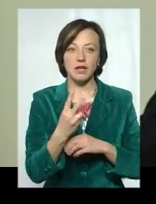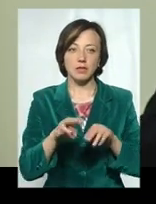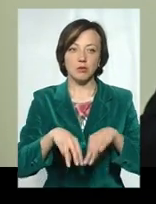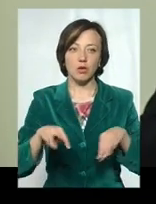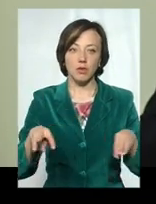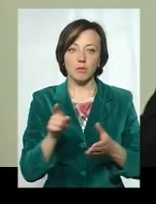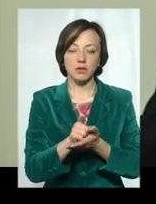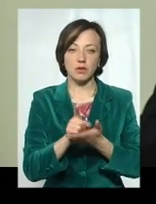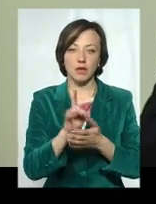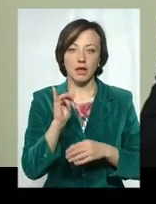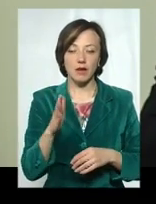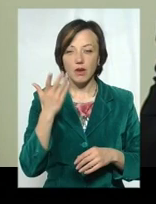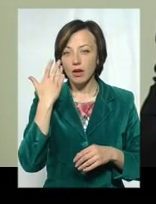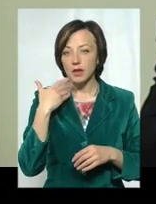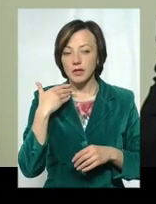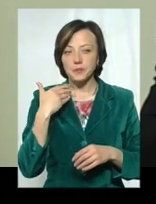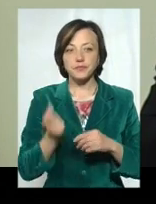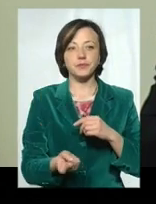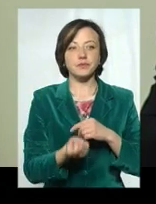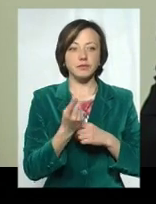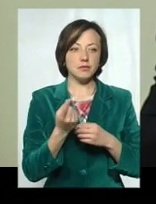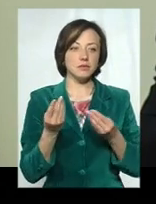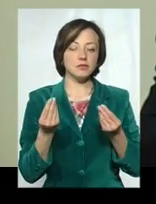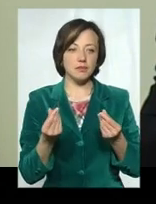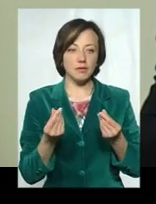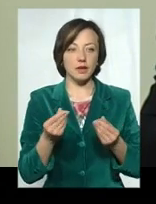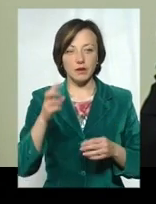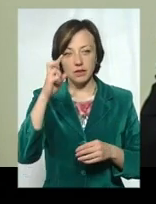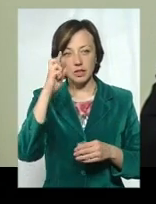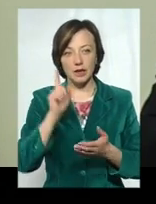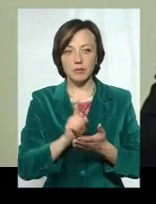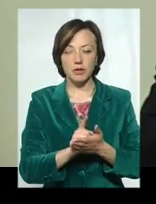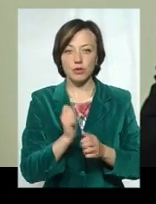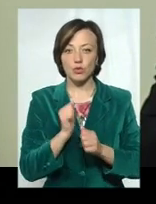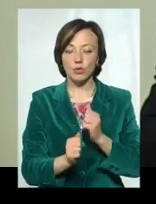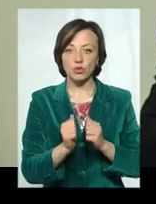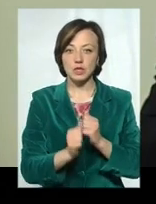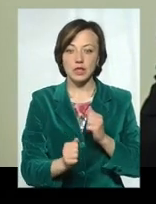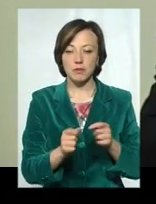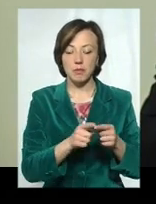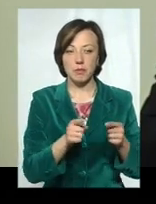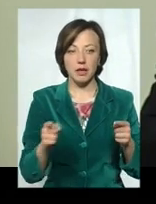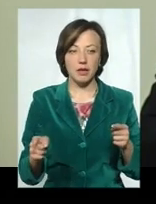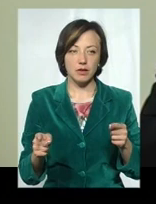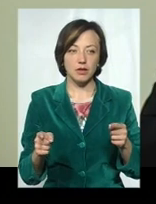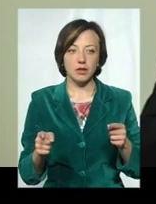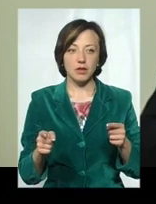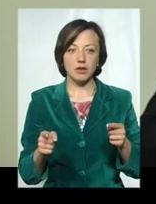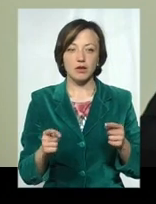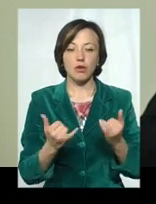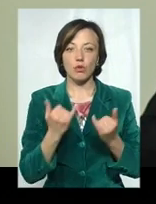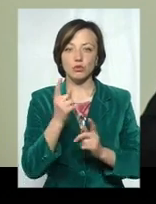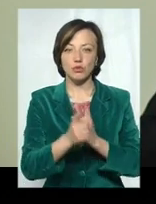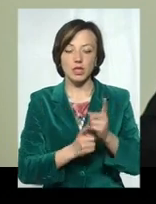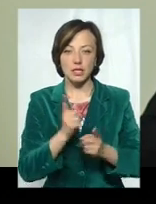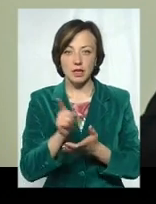пенсіонерів. І коли з'являються кошти, а держава повинна кожен період проводити осучаснення